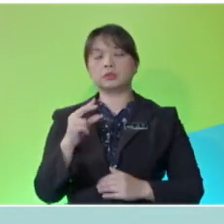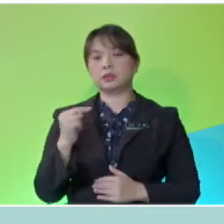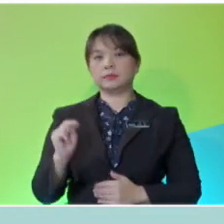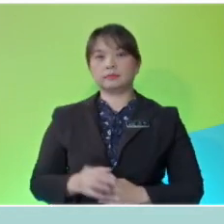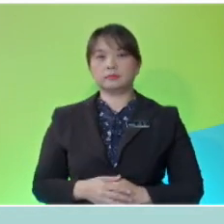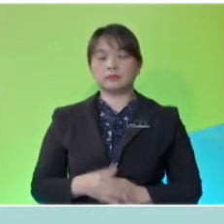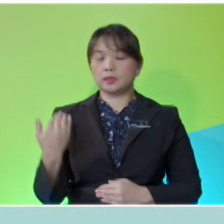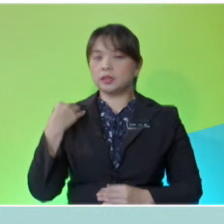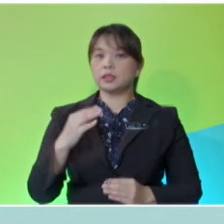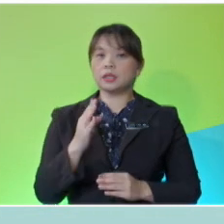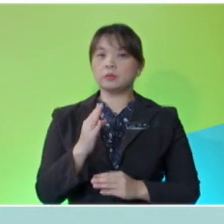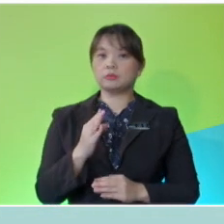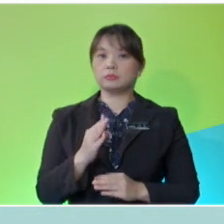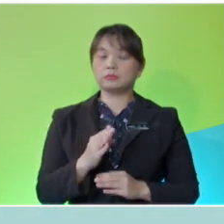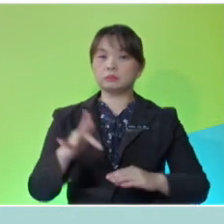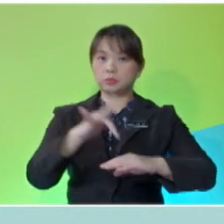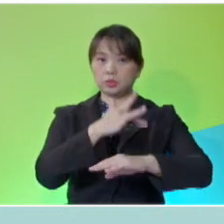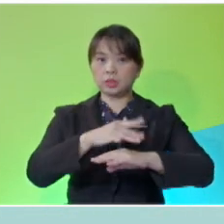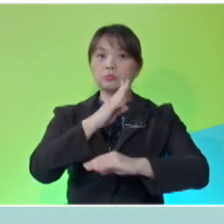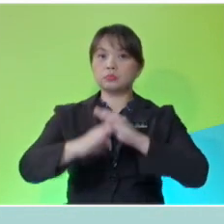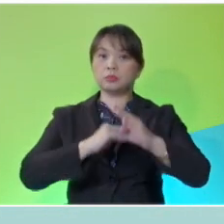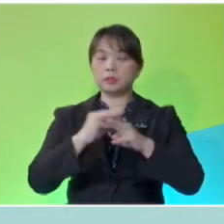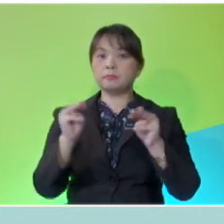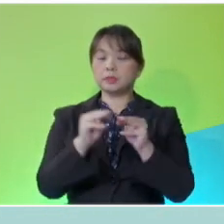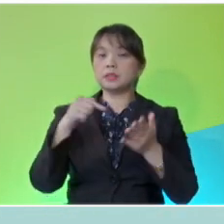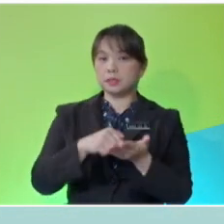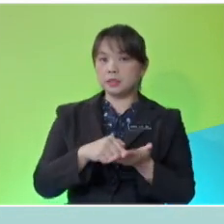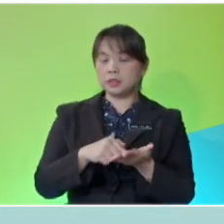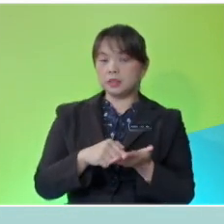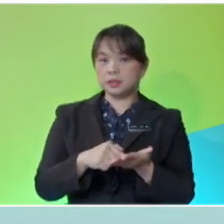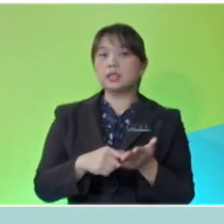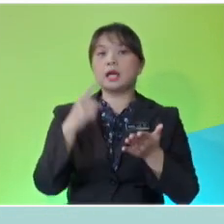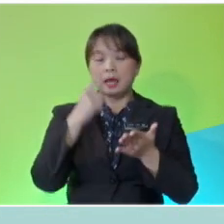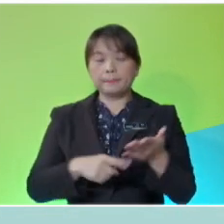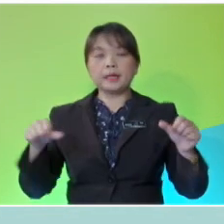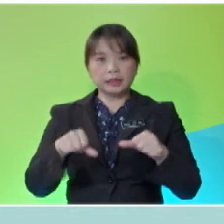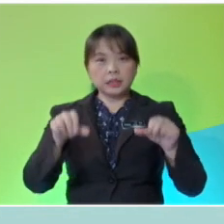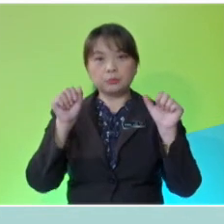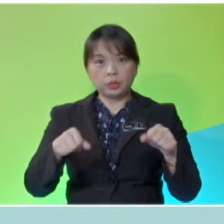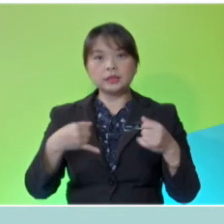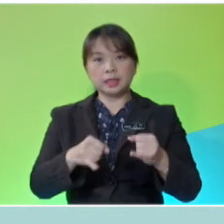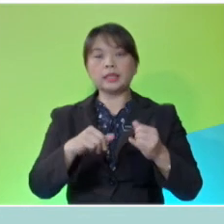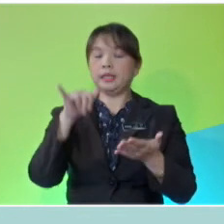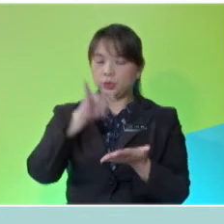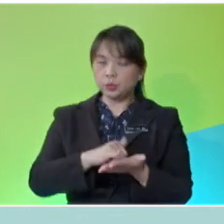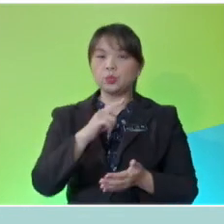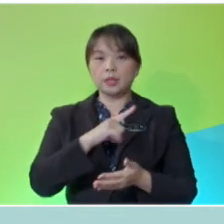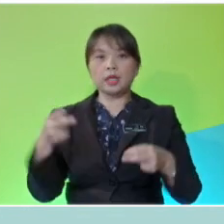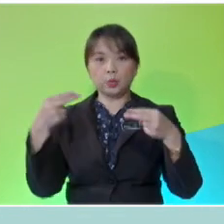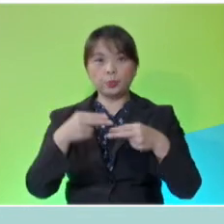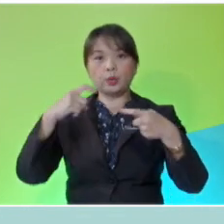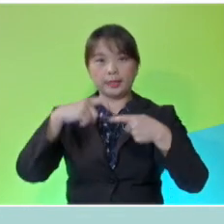bentuk muka bumi begitu aku yang dapat kita jalankan di situ Itu maksud hubung kaitannya Oke ini untuk kawasan Tanah Tinggi